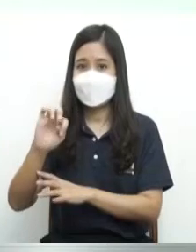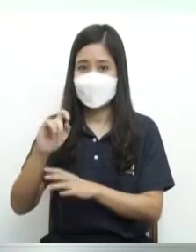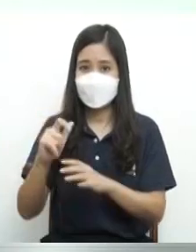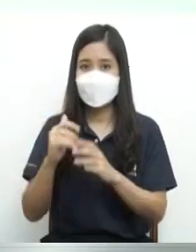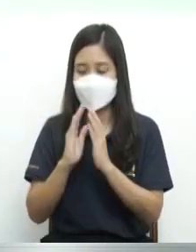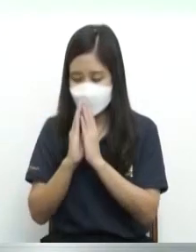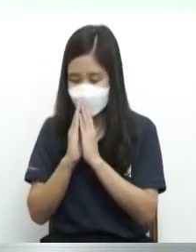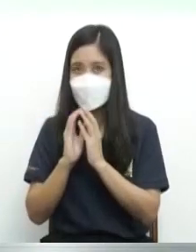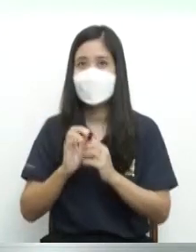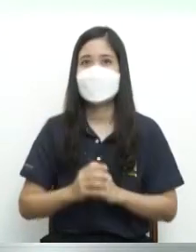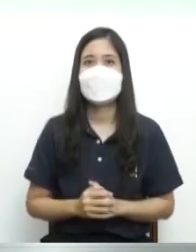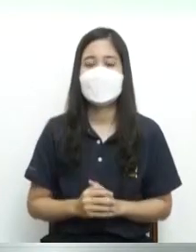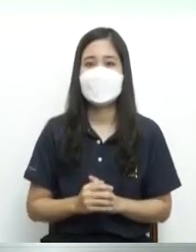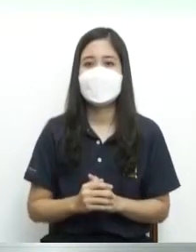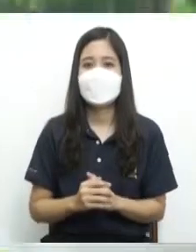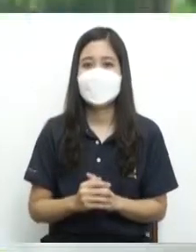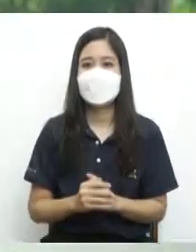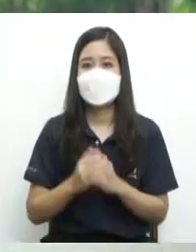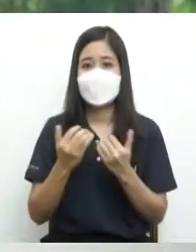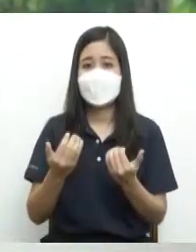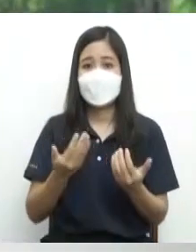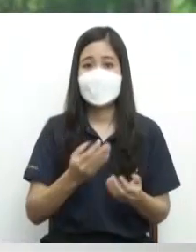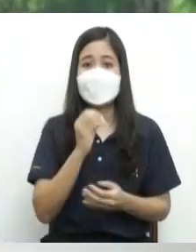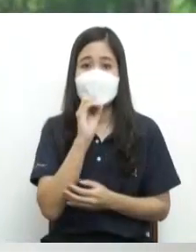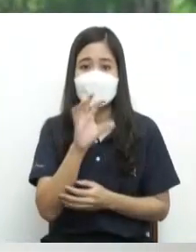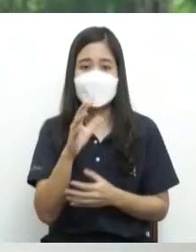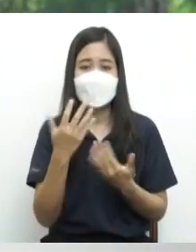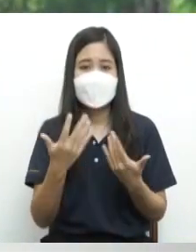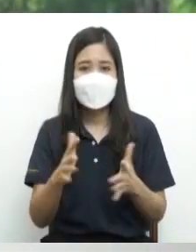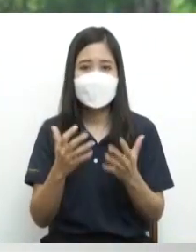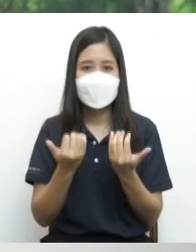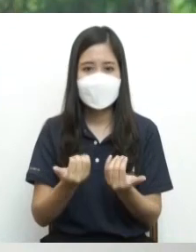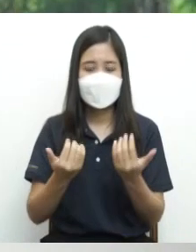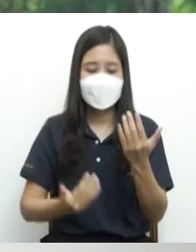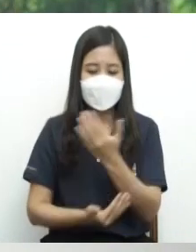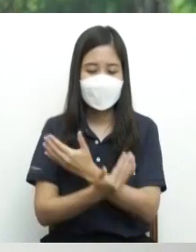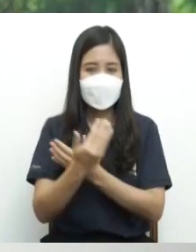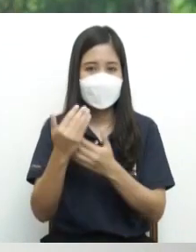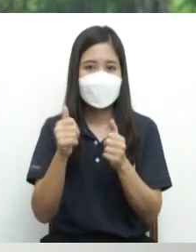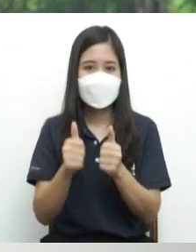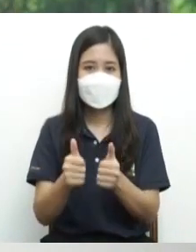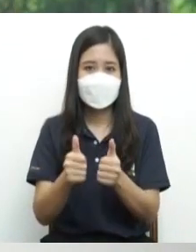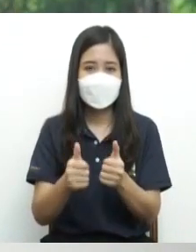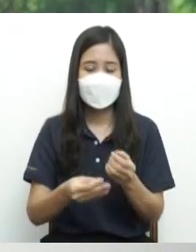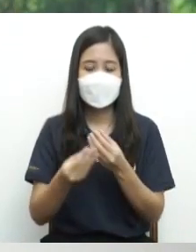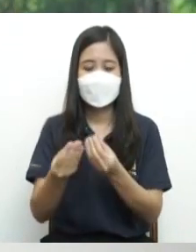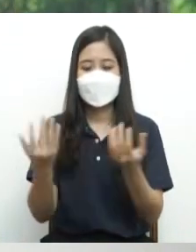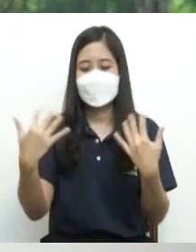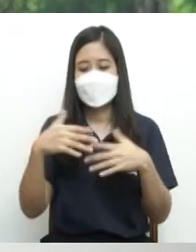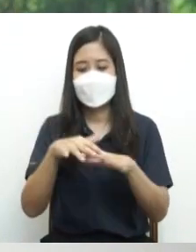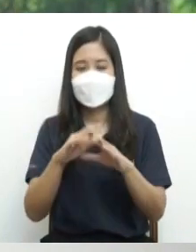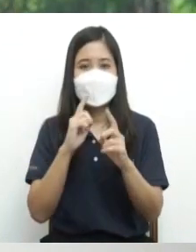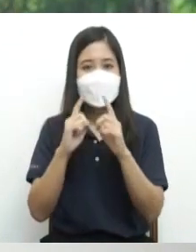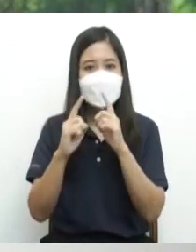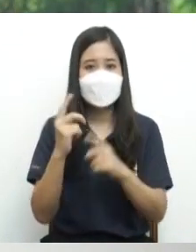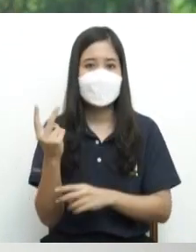ครับ ครับท่านครับ ค่ะก็อย่างที่ได้นำเรียนนะคะว่าวันนี้ค่ะถือว่าเป็นโอกาสอันดีนะคะที่เราจะได้มาร่วมพูดคุยกันกับทั้งส